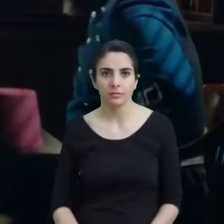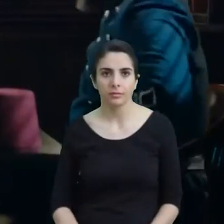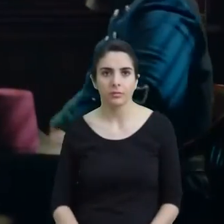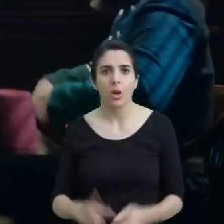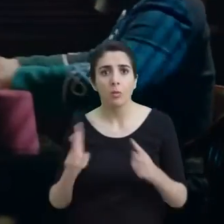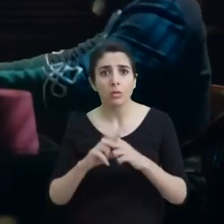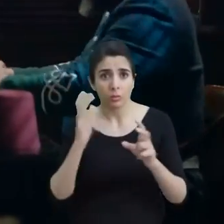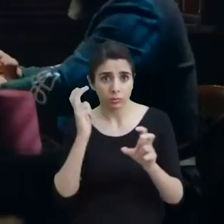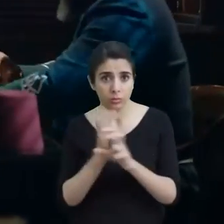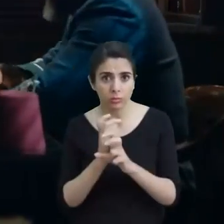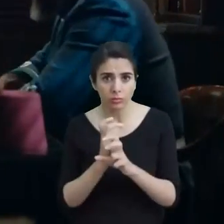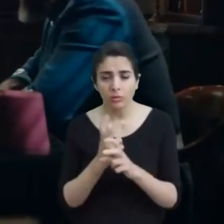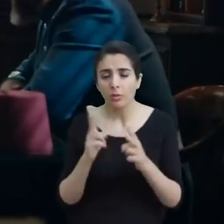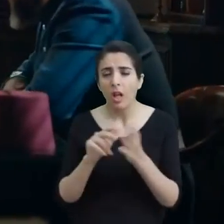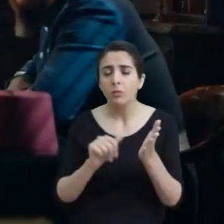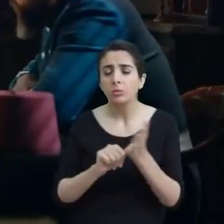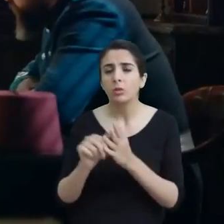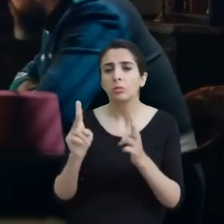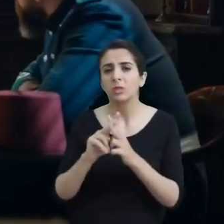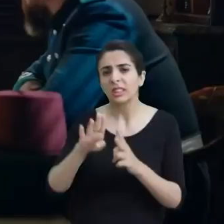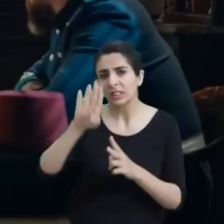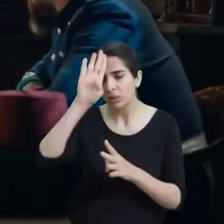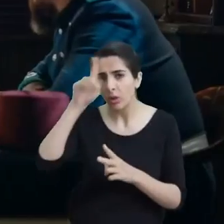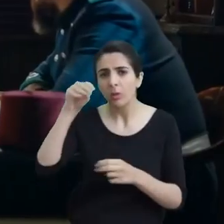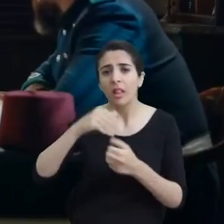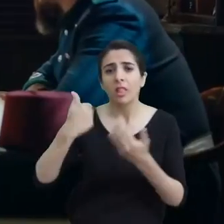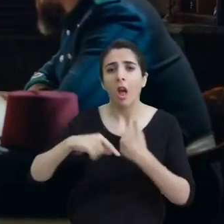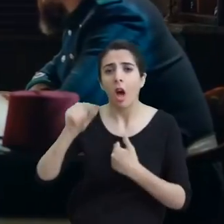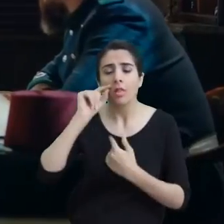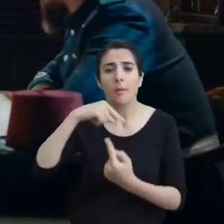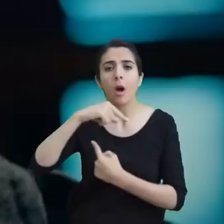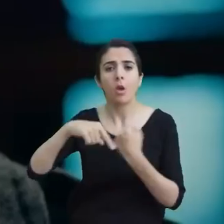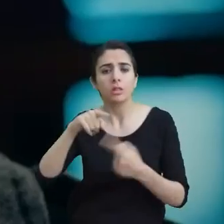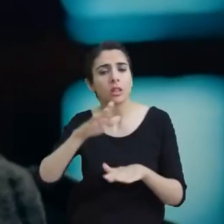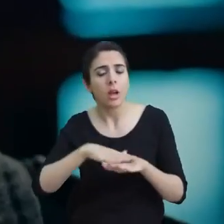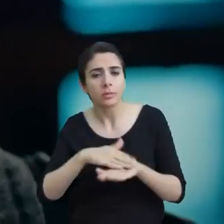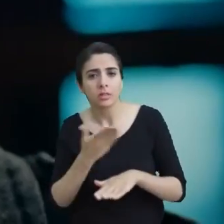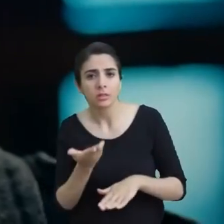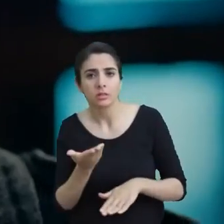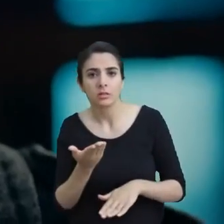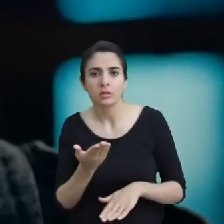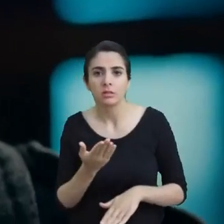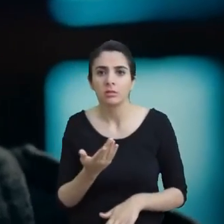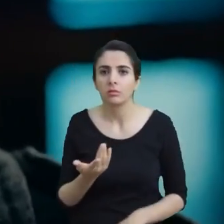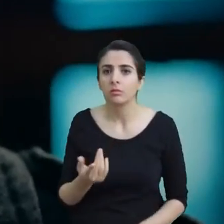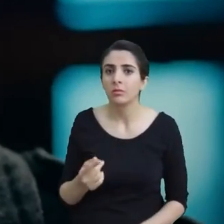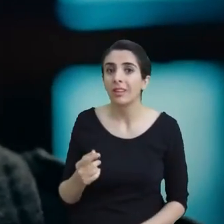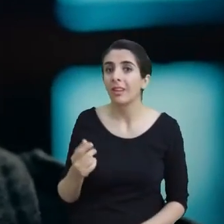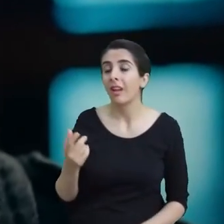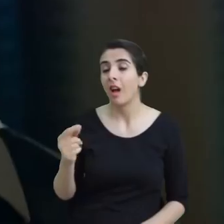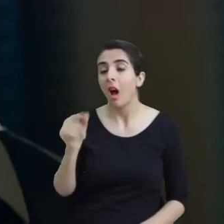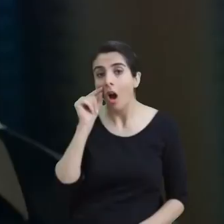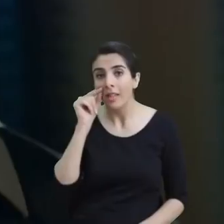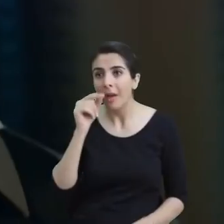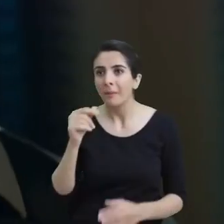Kimse kalmadı mı karakolda? Karakoldaki bütün zabitler İstanbul'da yaralı adam arıyor. Sen ne yaptın? Hırsızı tutan adamı